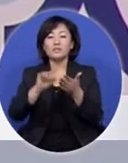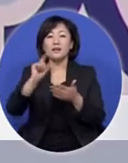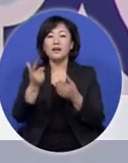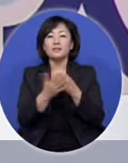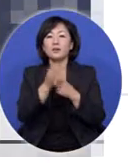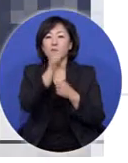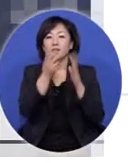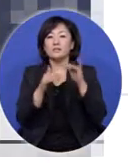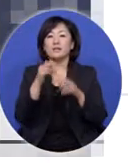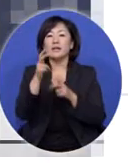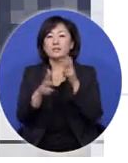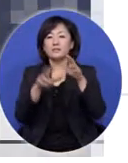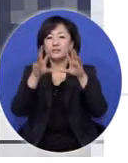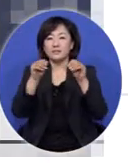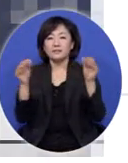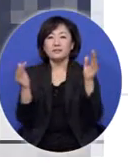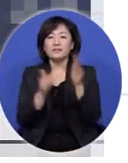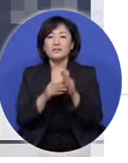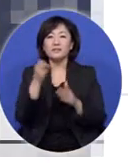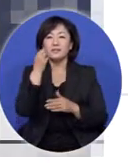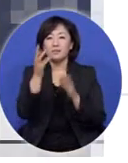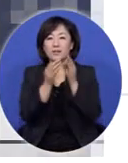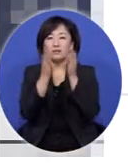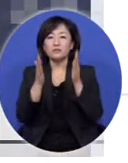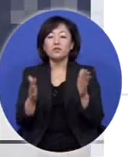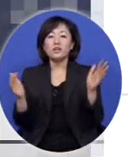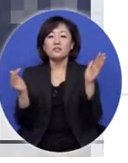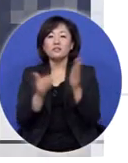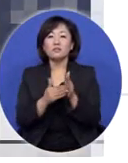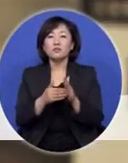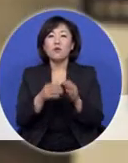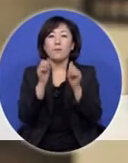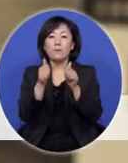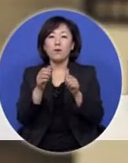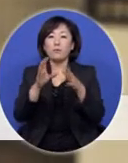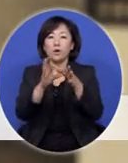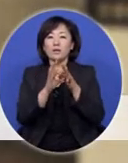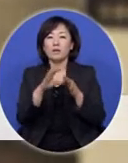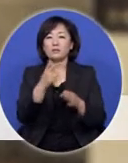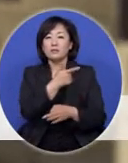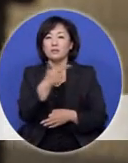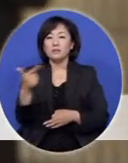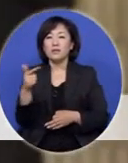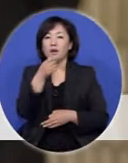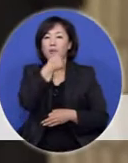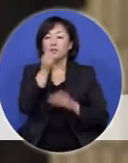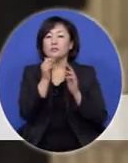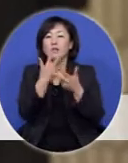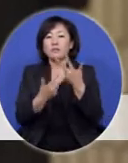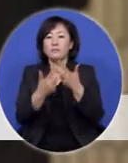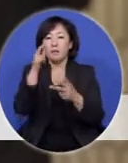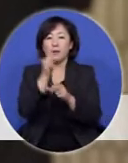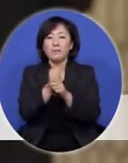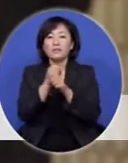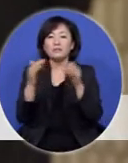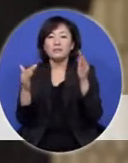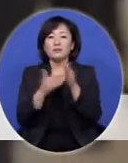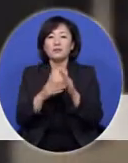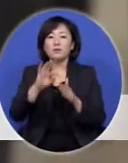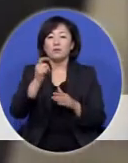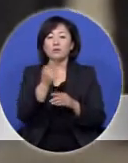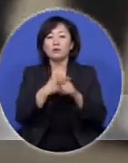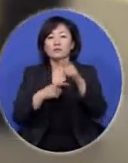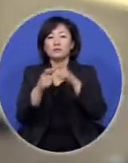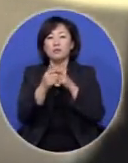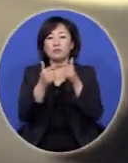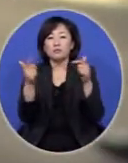변호사에게는 정직 3개월의 징계를 내렸습니다. 법조계 관계자는 최근 대형 로펌이 울산에 진출하고 로스쿨 변호사가